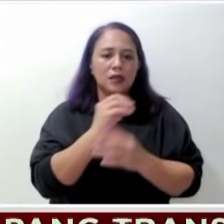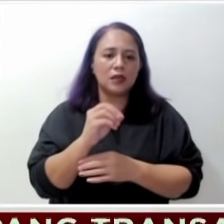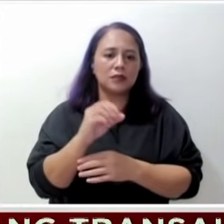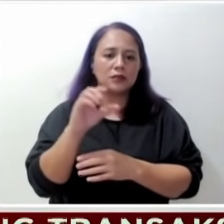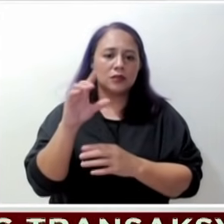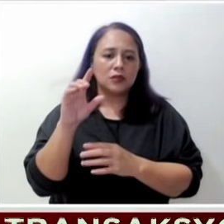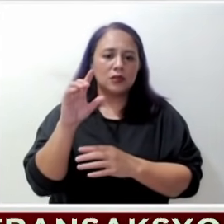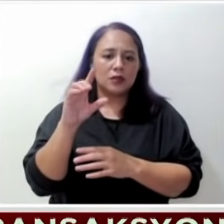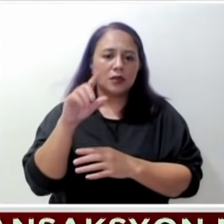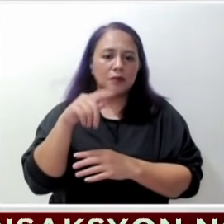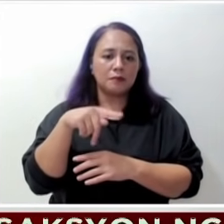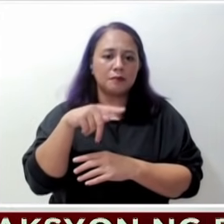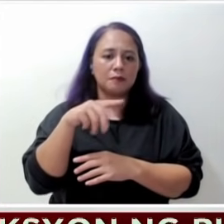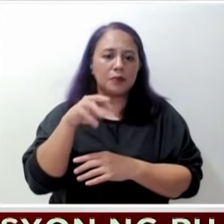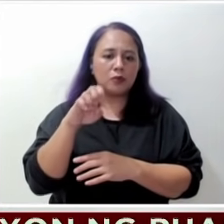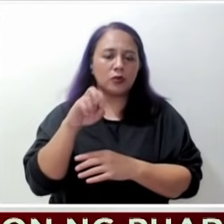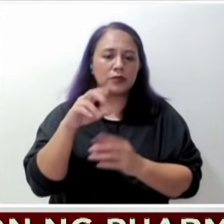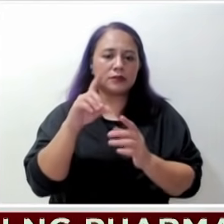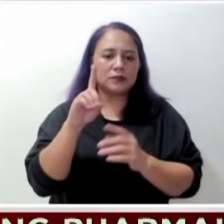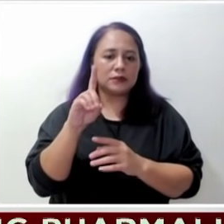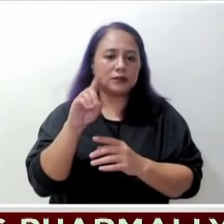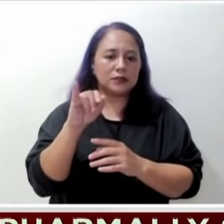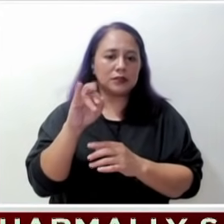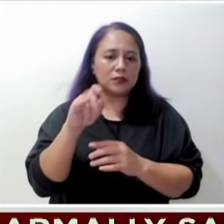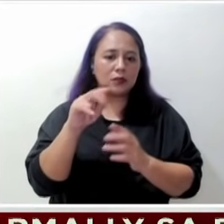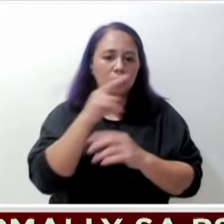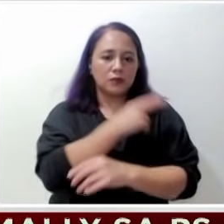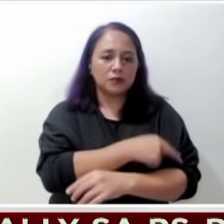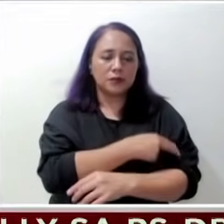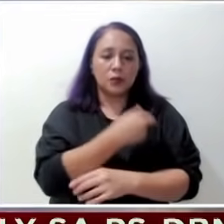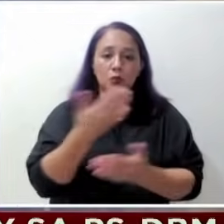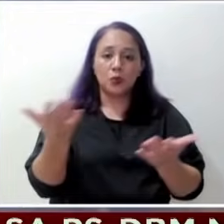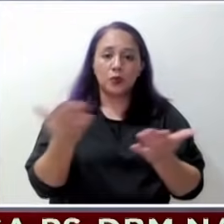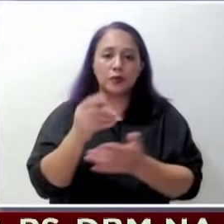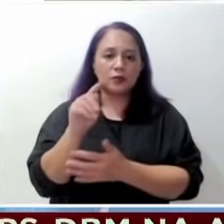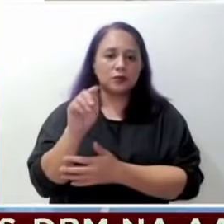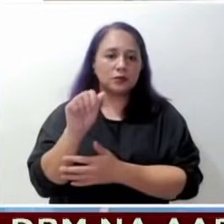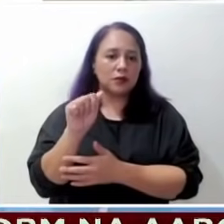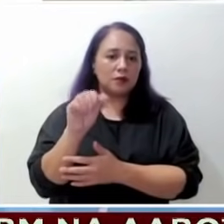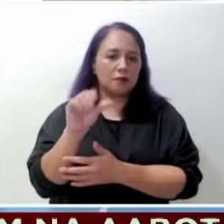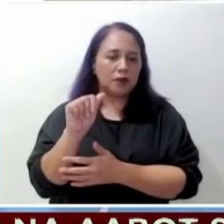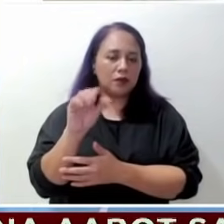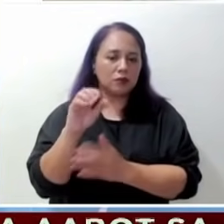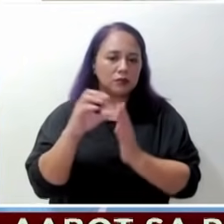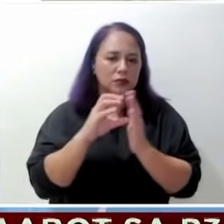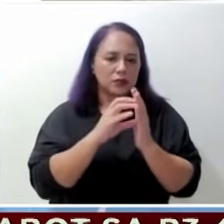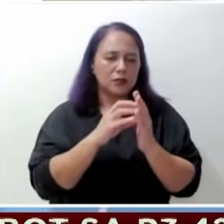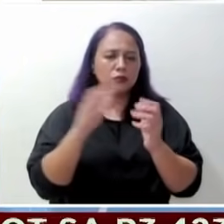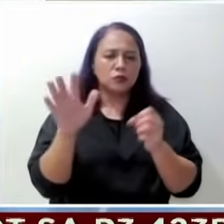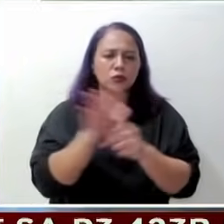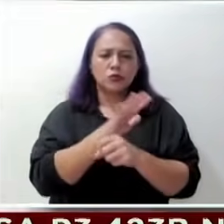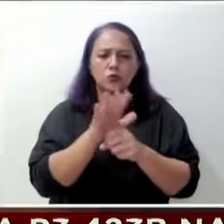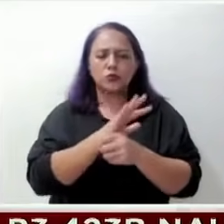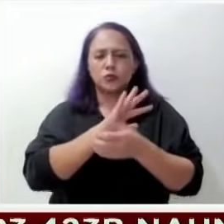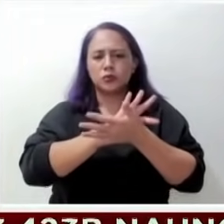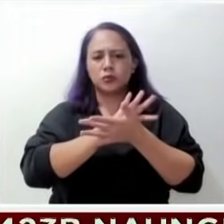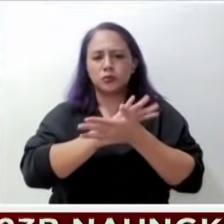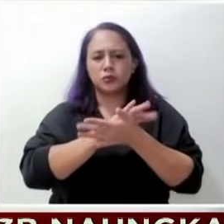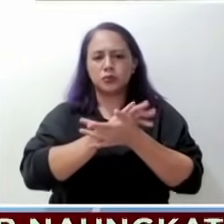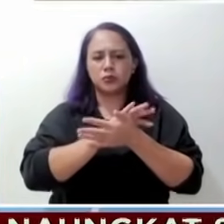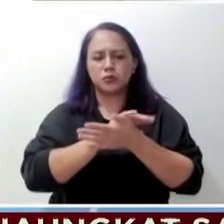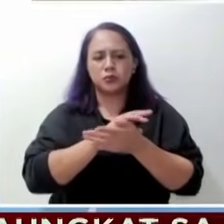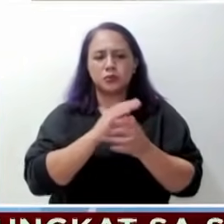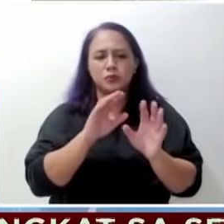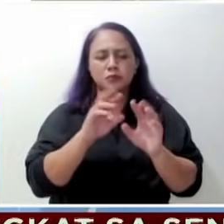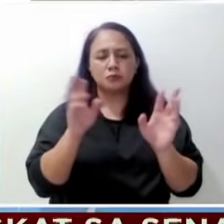Lorenzo P. Ziga Memorial District Hospital sa Tabaco City. Punuan pa rin ang mga COVID wards ng 3 ospital sa lungsod ng